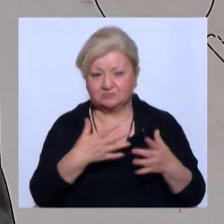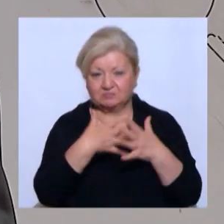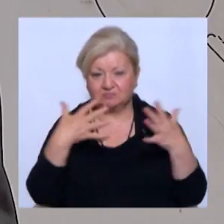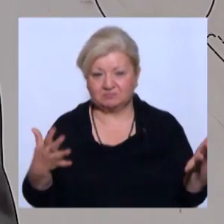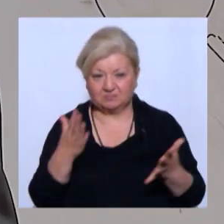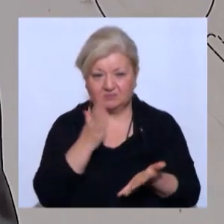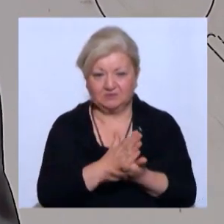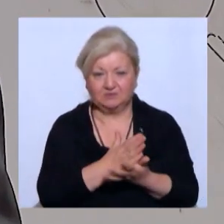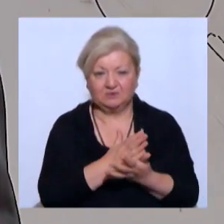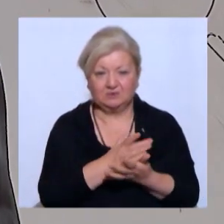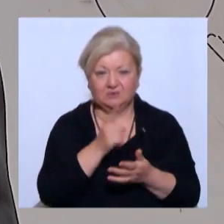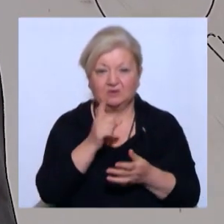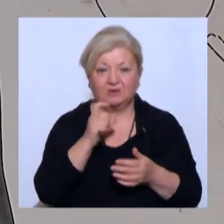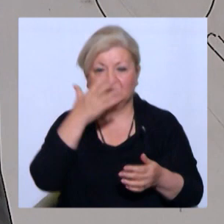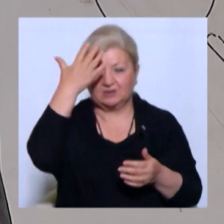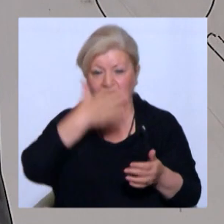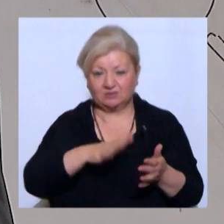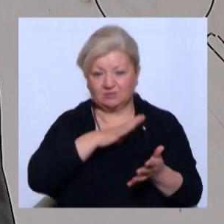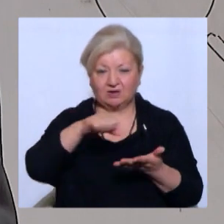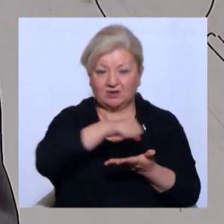საკმაოდ ფართოა.